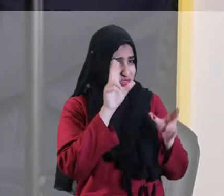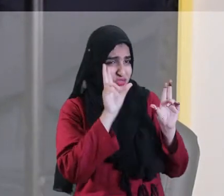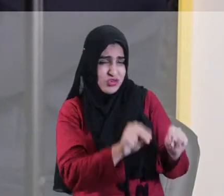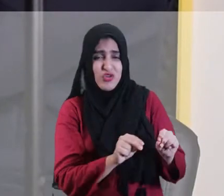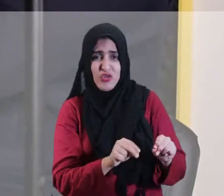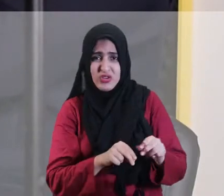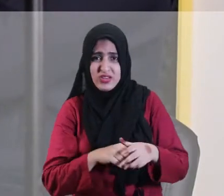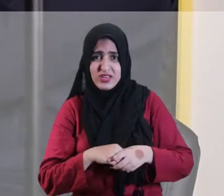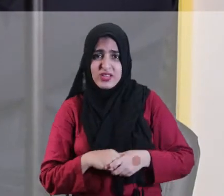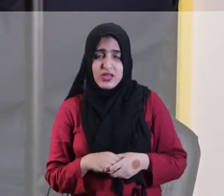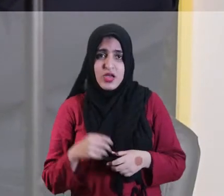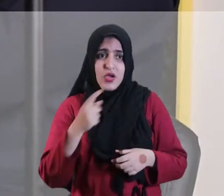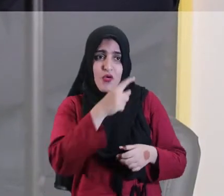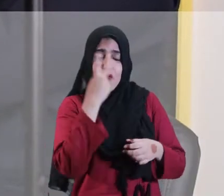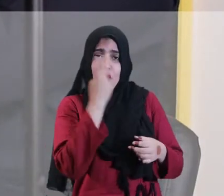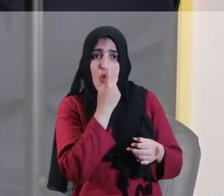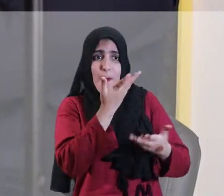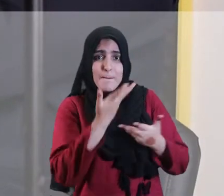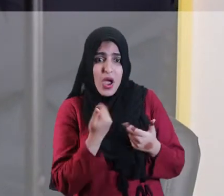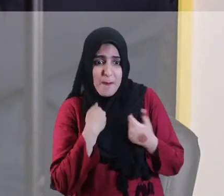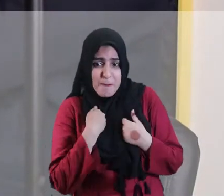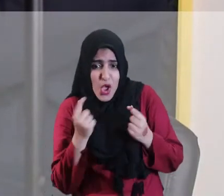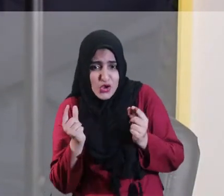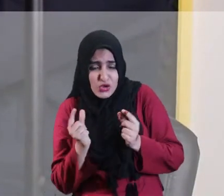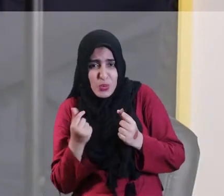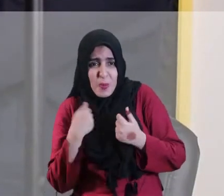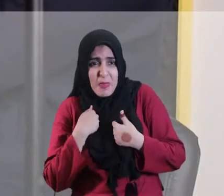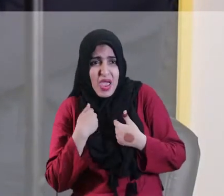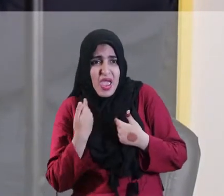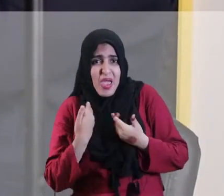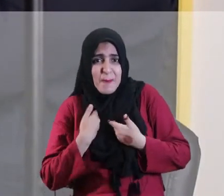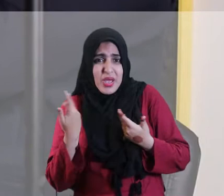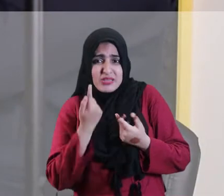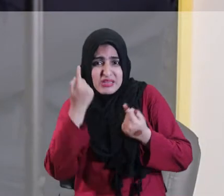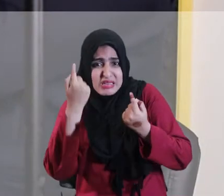स्मॉल सर्टिफिकेट शेयर